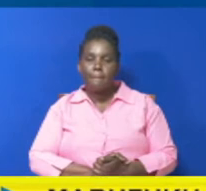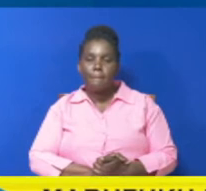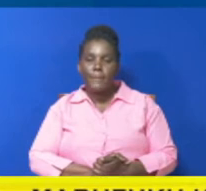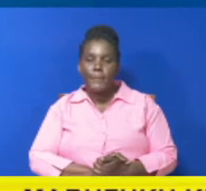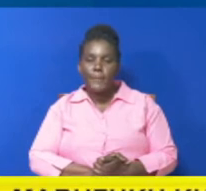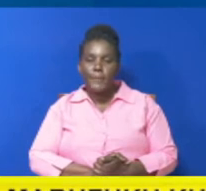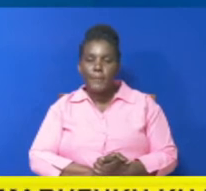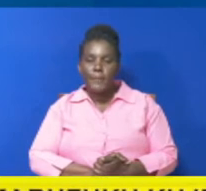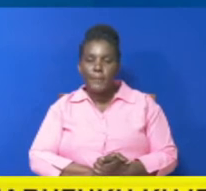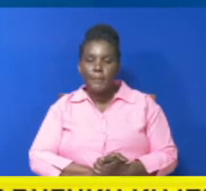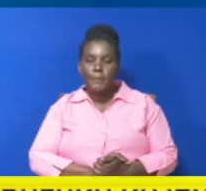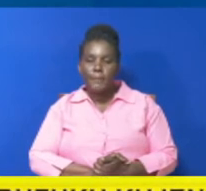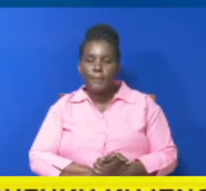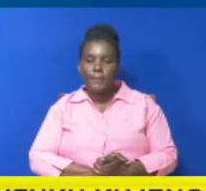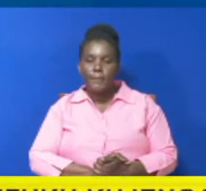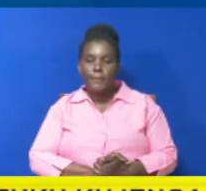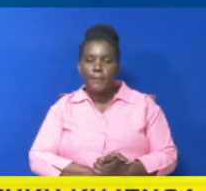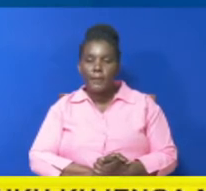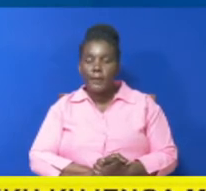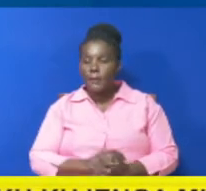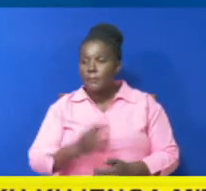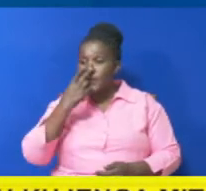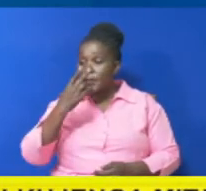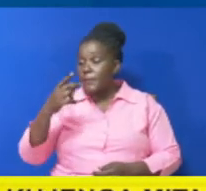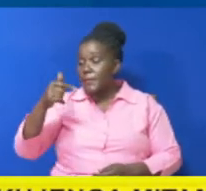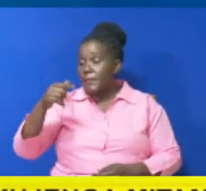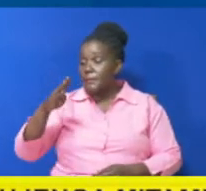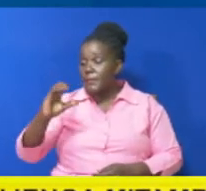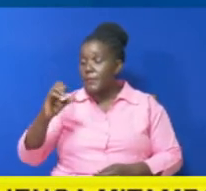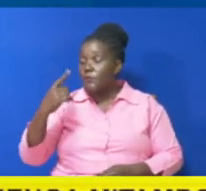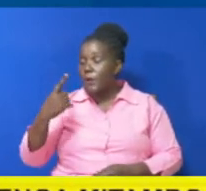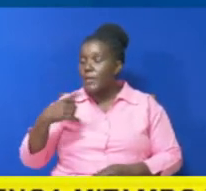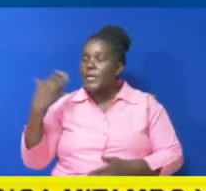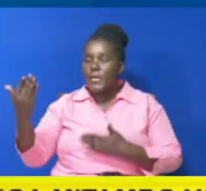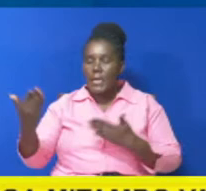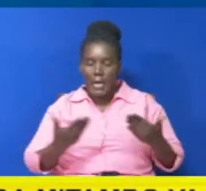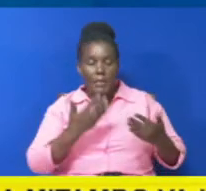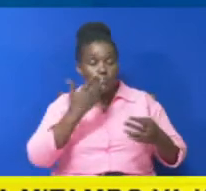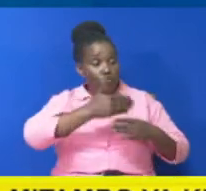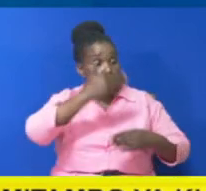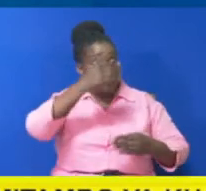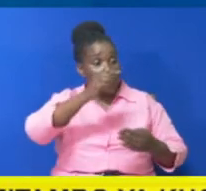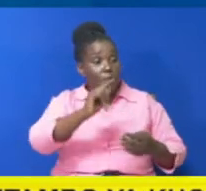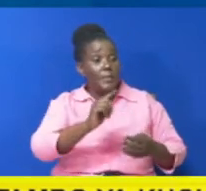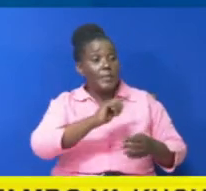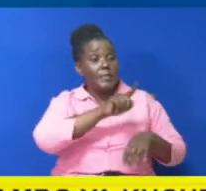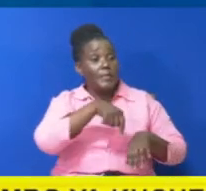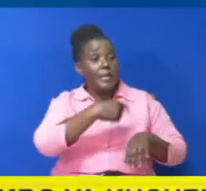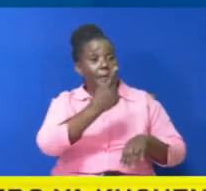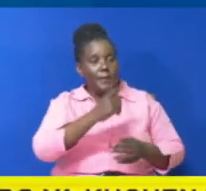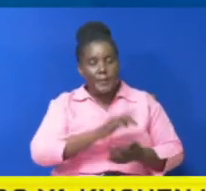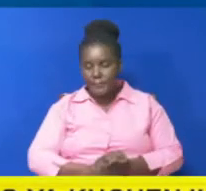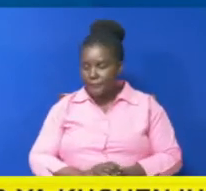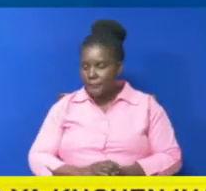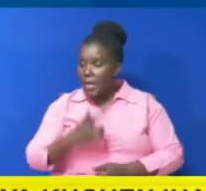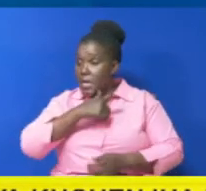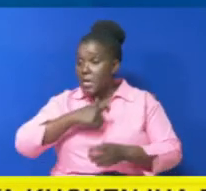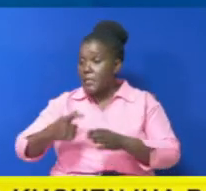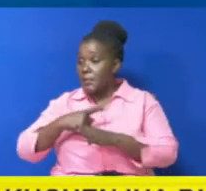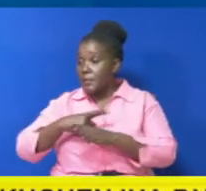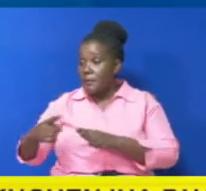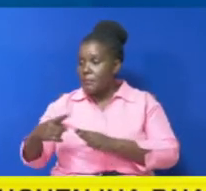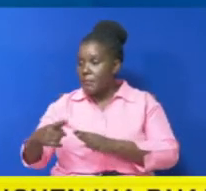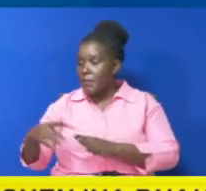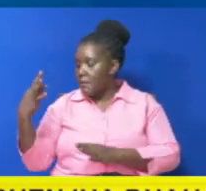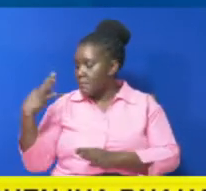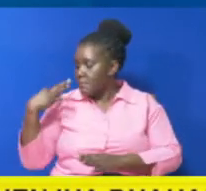Mtazamaji wa TBC One, karibu katika Kioo saa ya pili. Rais Samia Suluhu Hassan amemteua Meja Jenerali